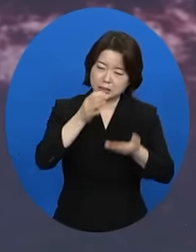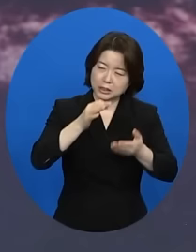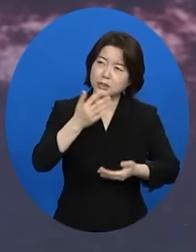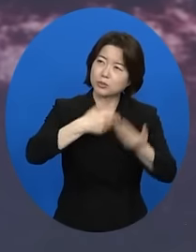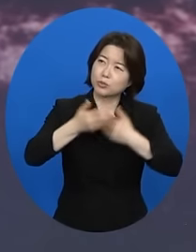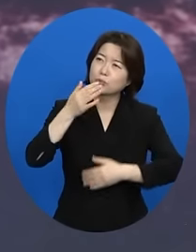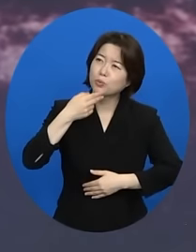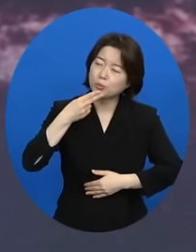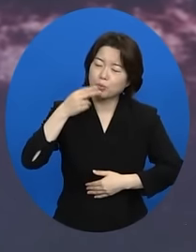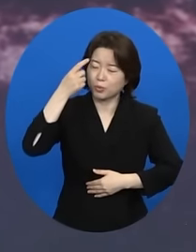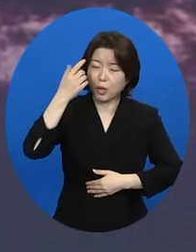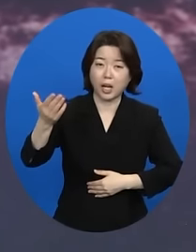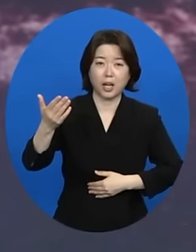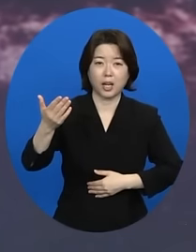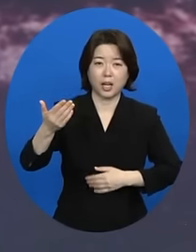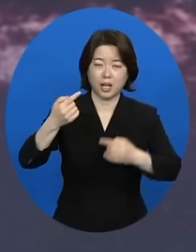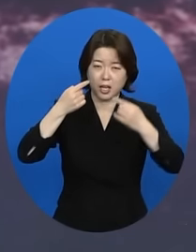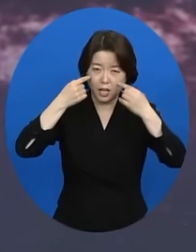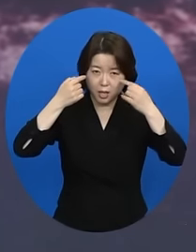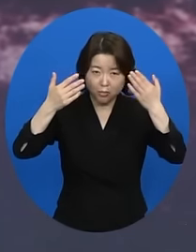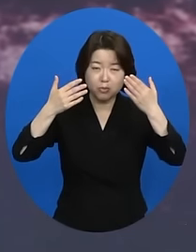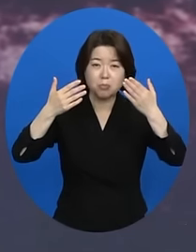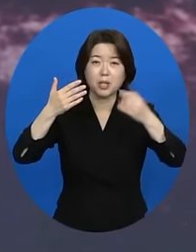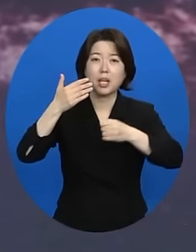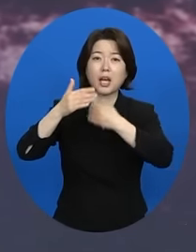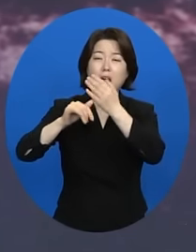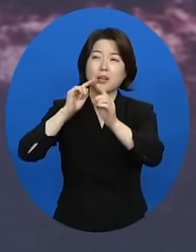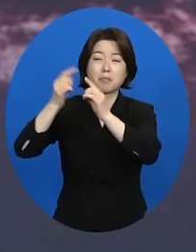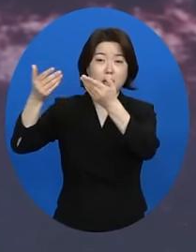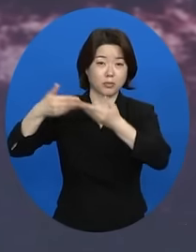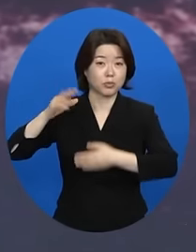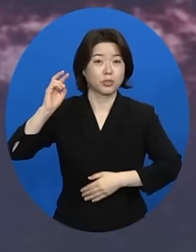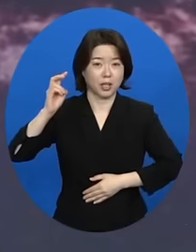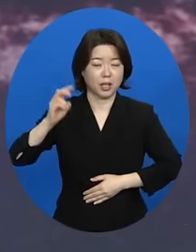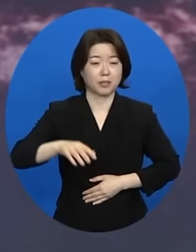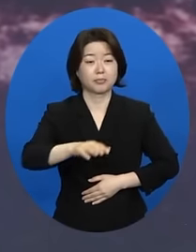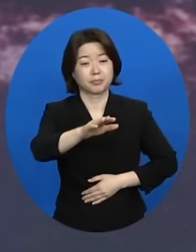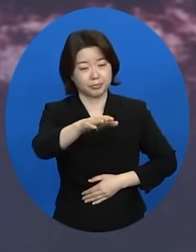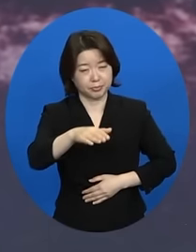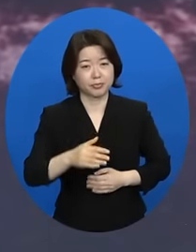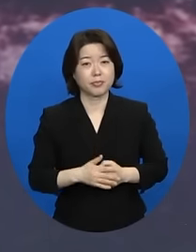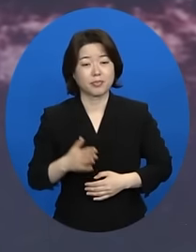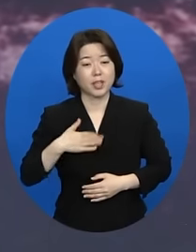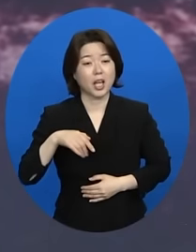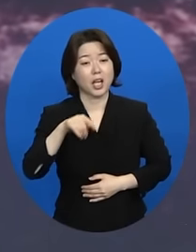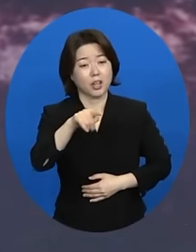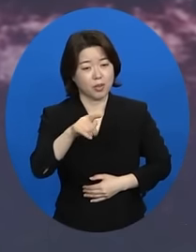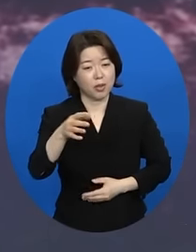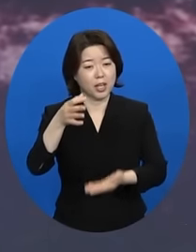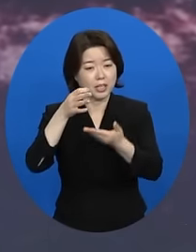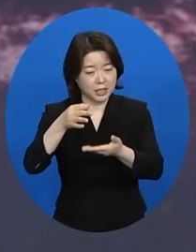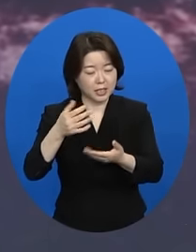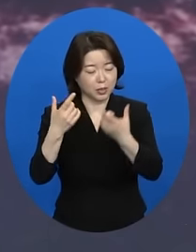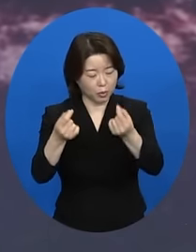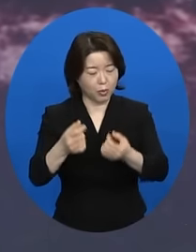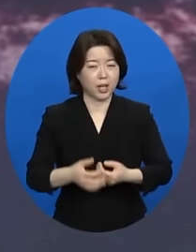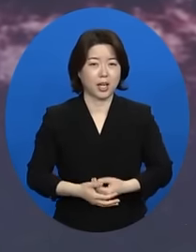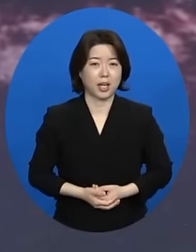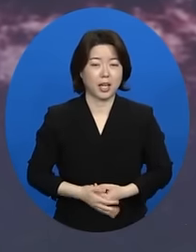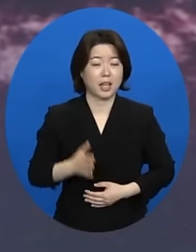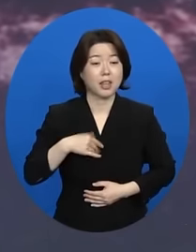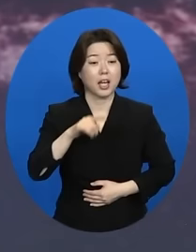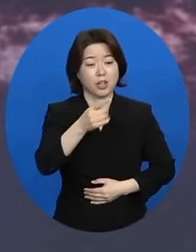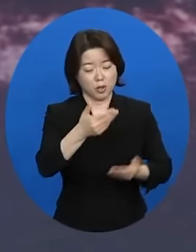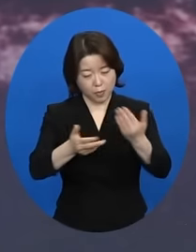않습니까? 그래서 분명히 하나님이 그렇게 말씀하셨을 거예요. 라헬아, 내가 너의 기업이다. 내가